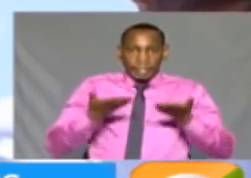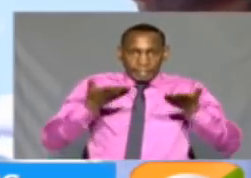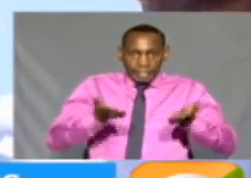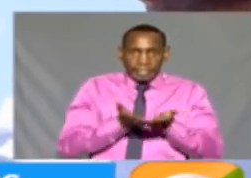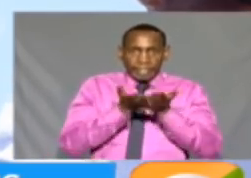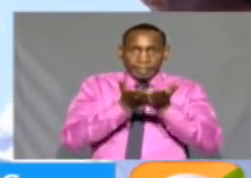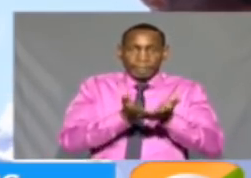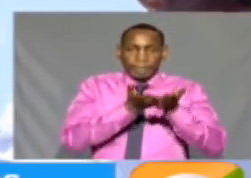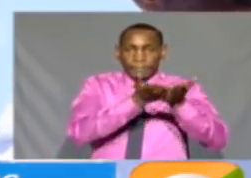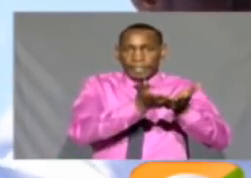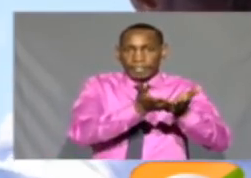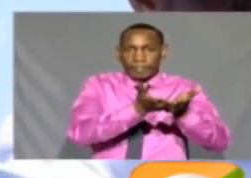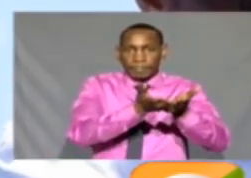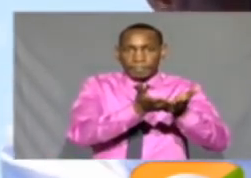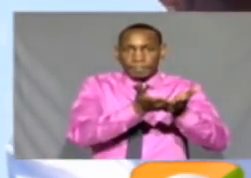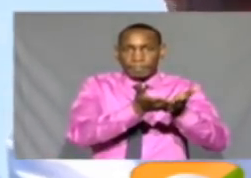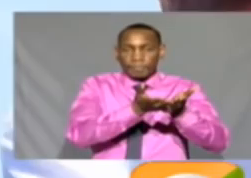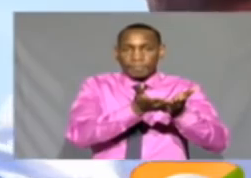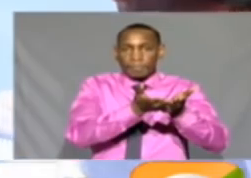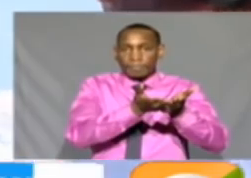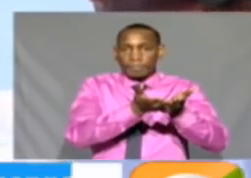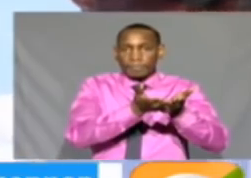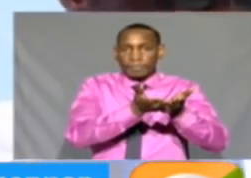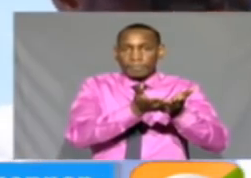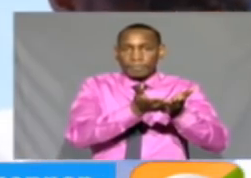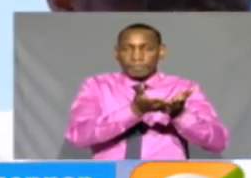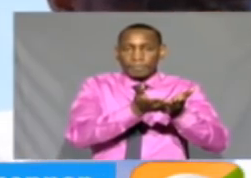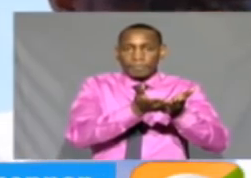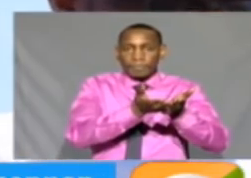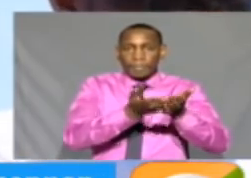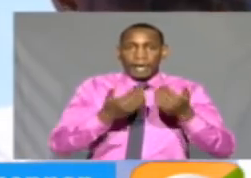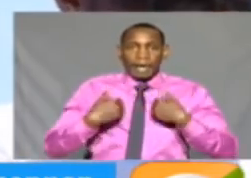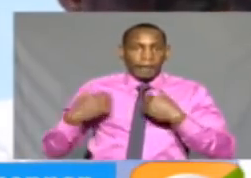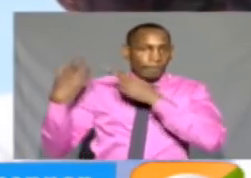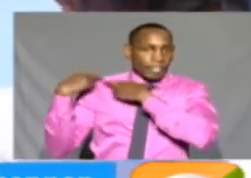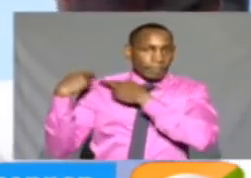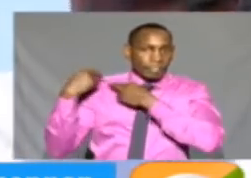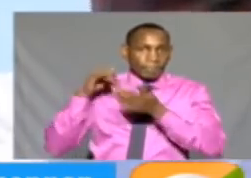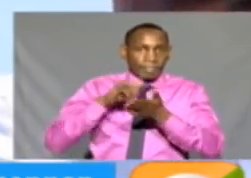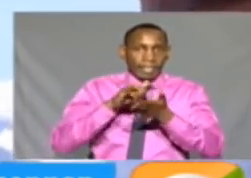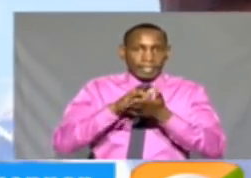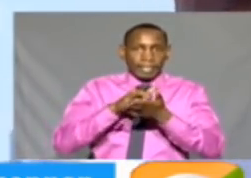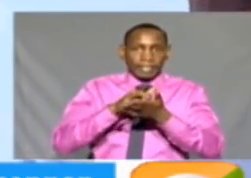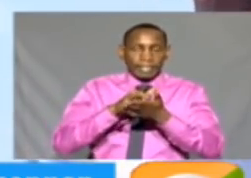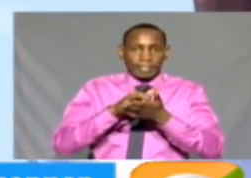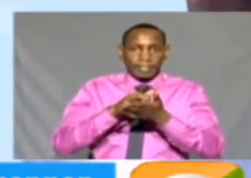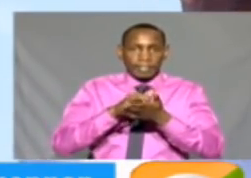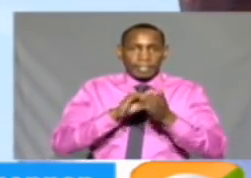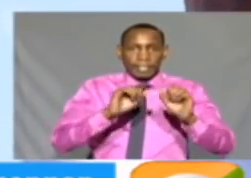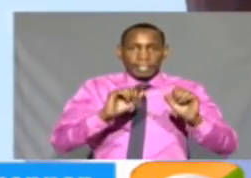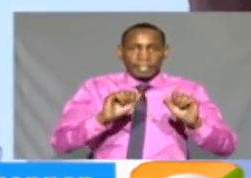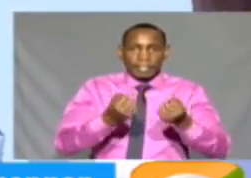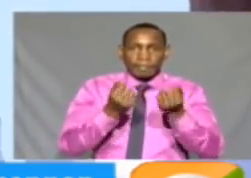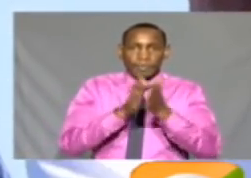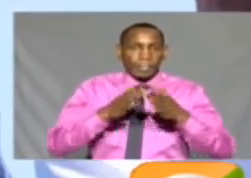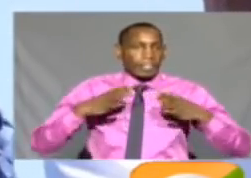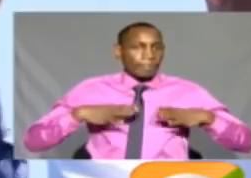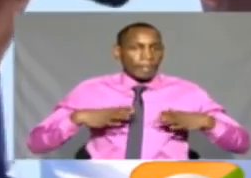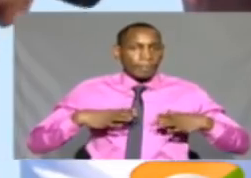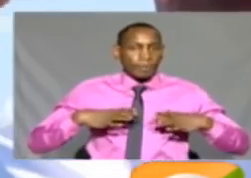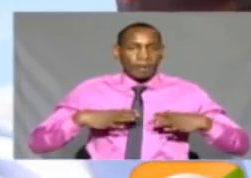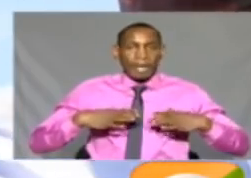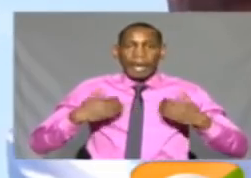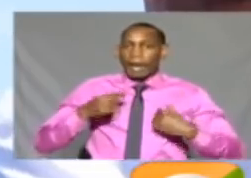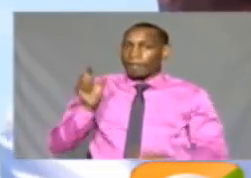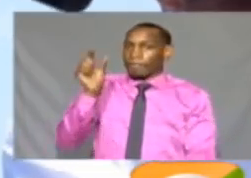ikose chain, paka ferry iwe na majukumu ambaye haezi kuwa na safety na watu wake, yuko